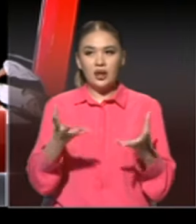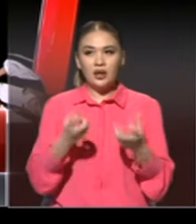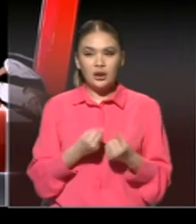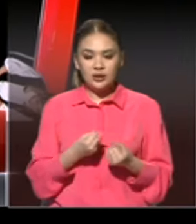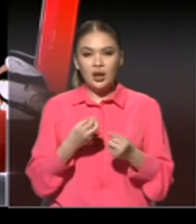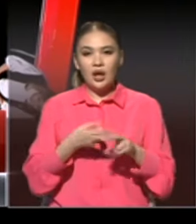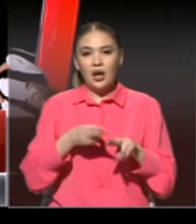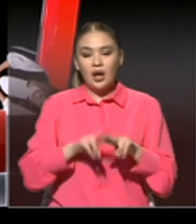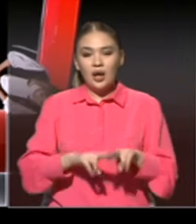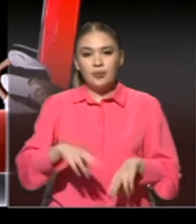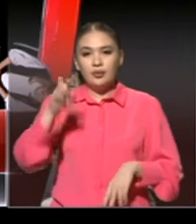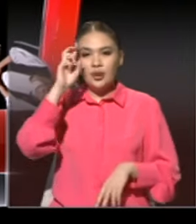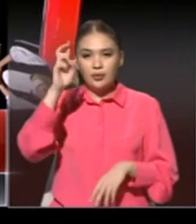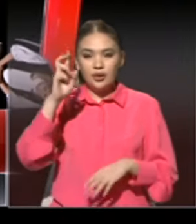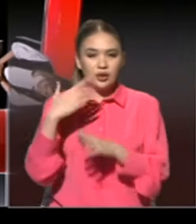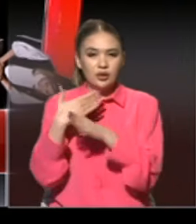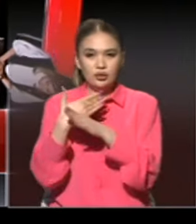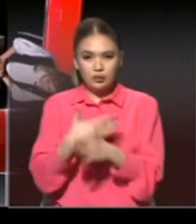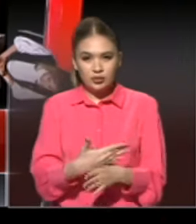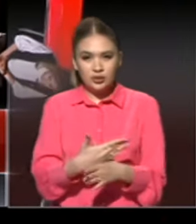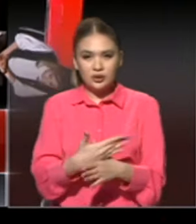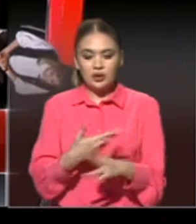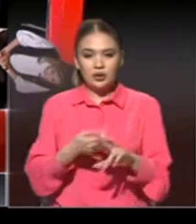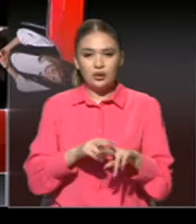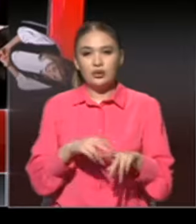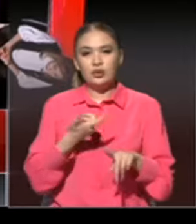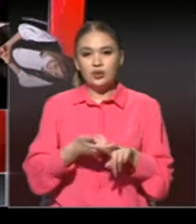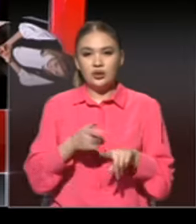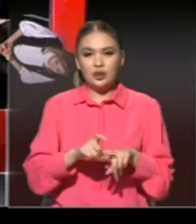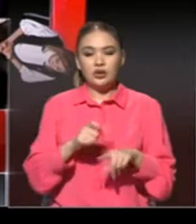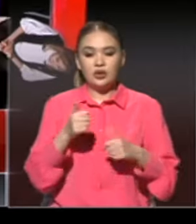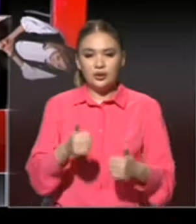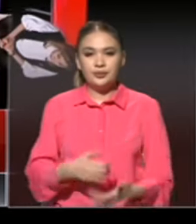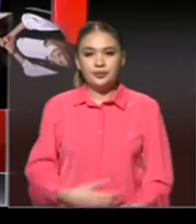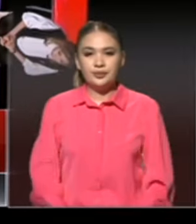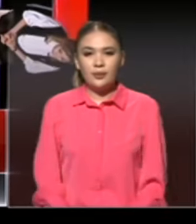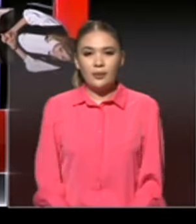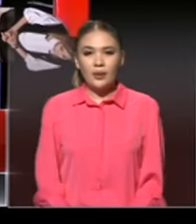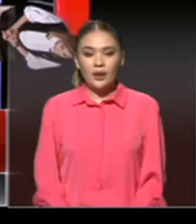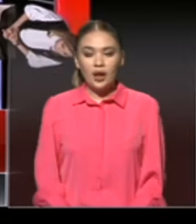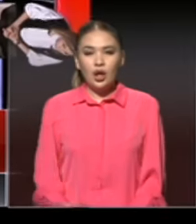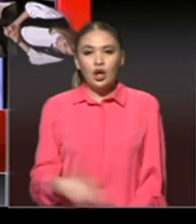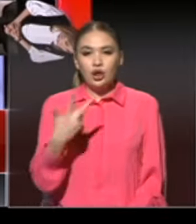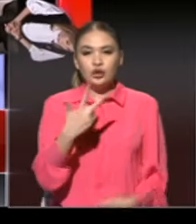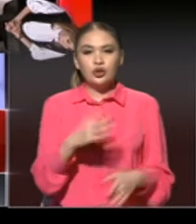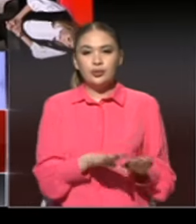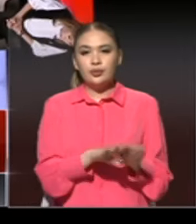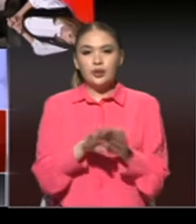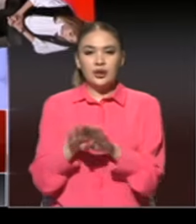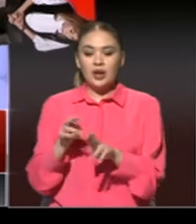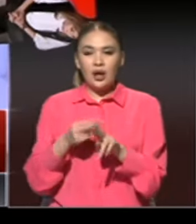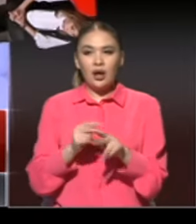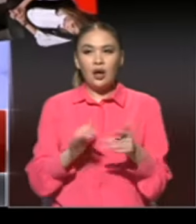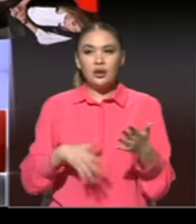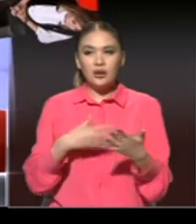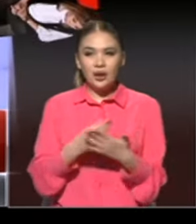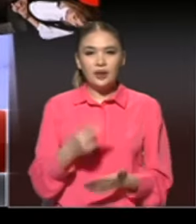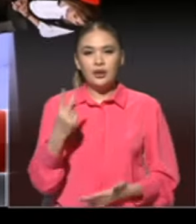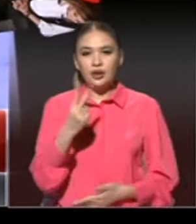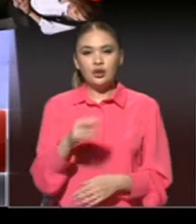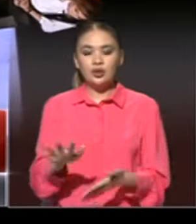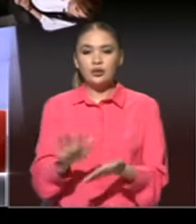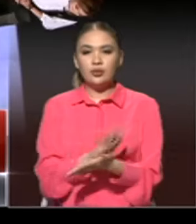Жасалған мемлекет тарапынан жалпы өте жақсы жағдай. Әрине. Бірақ енді осы үш бірдей ақылға беретін, екі бірдей жаңа тегін